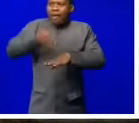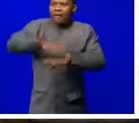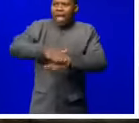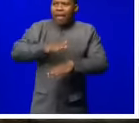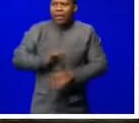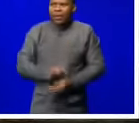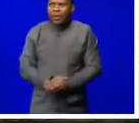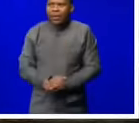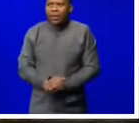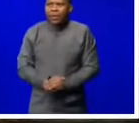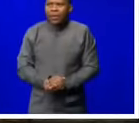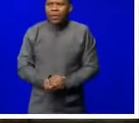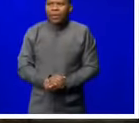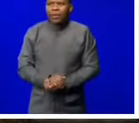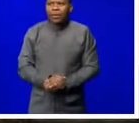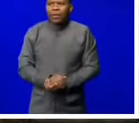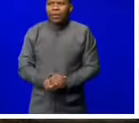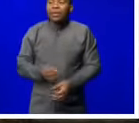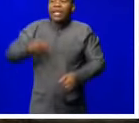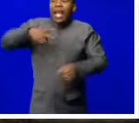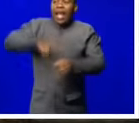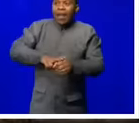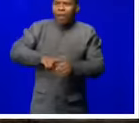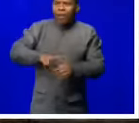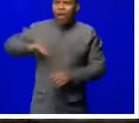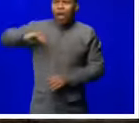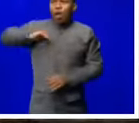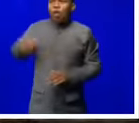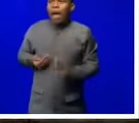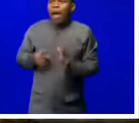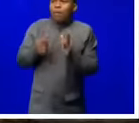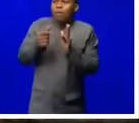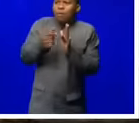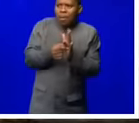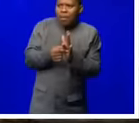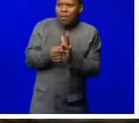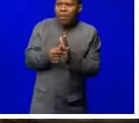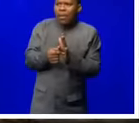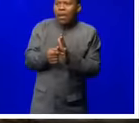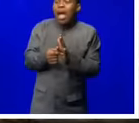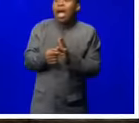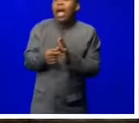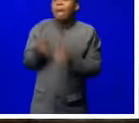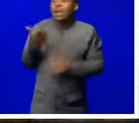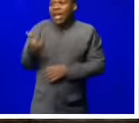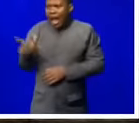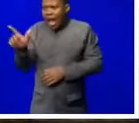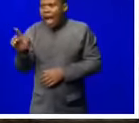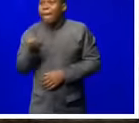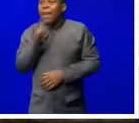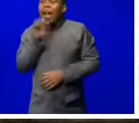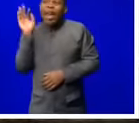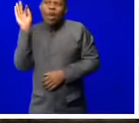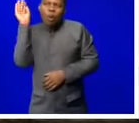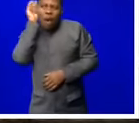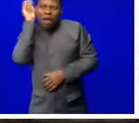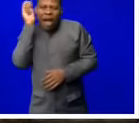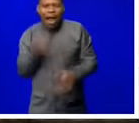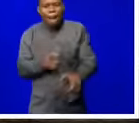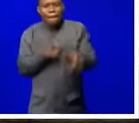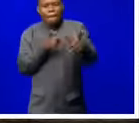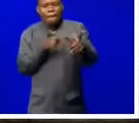kuthulayo and the wife by the time kwendeka lokho besathatha le ndlela athi uyale kubo wasuvale sound so